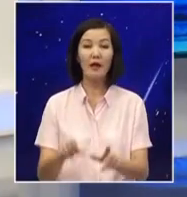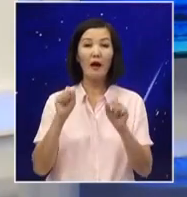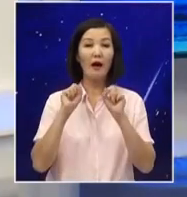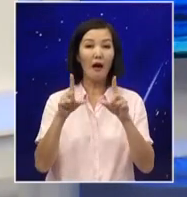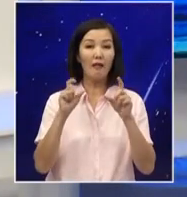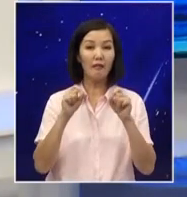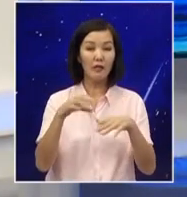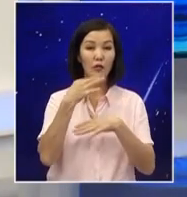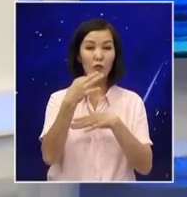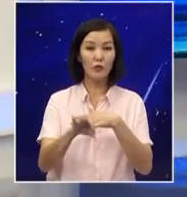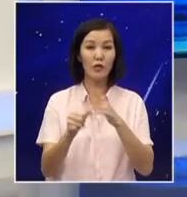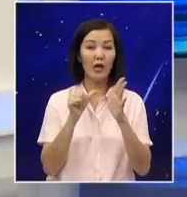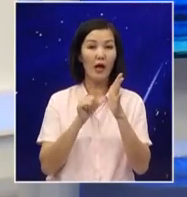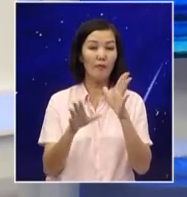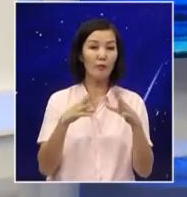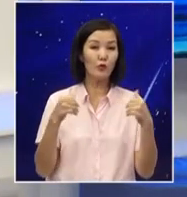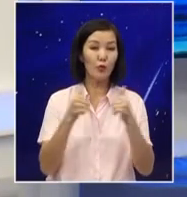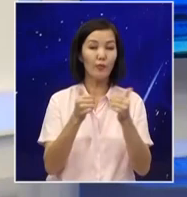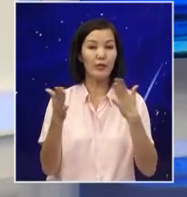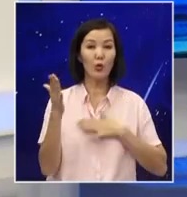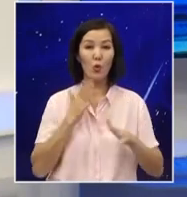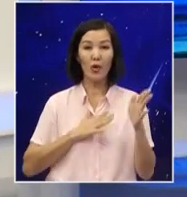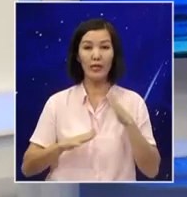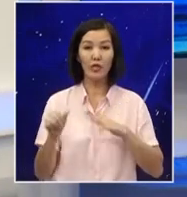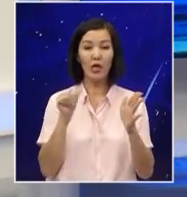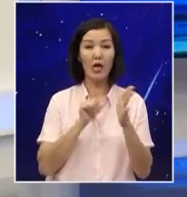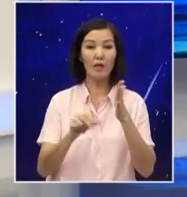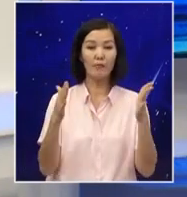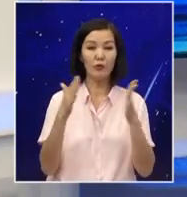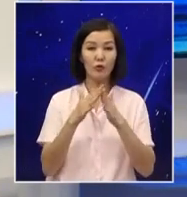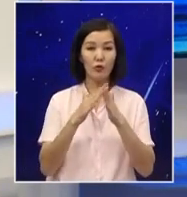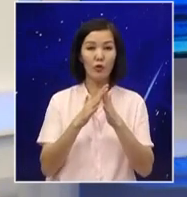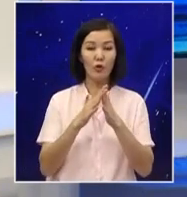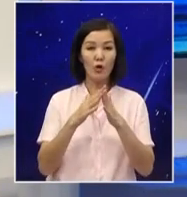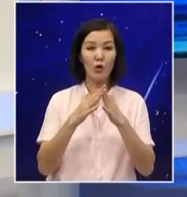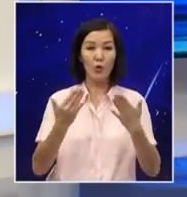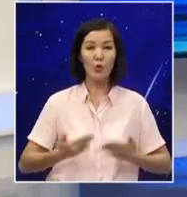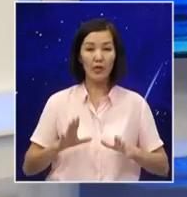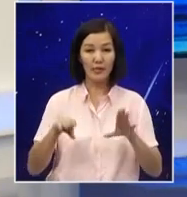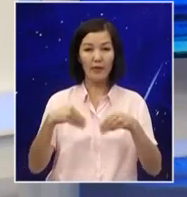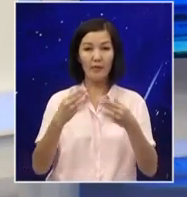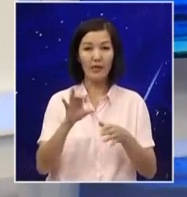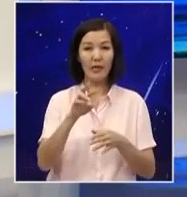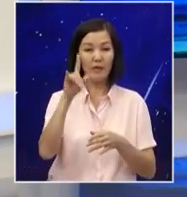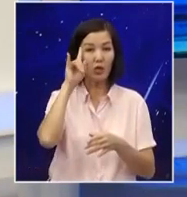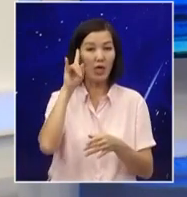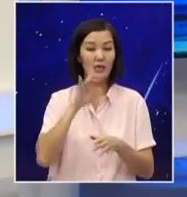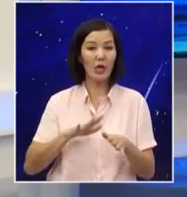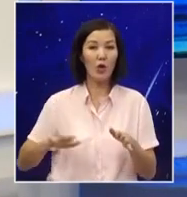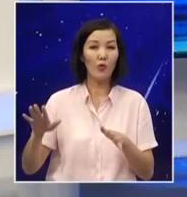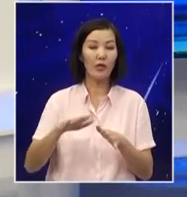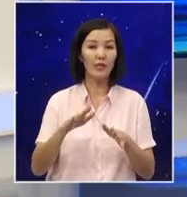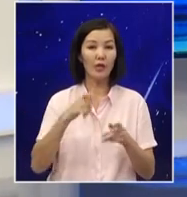Алтын күздегі 60 отбасының қуанышы Ес қаласында 60 пәтерлі тұрғын үй қолданысқа берілді. Еңбекші Қазақ ауданындағы қоныс